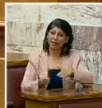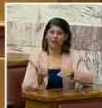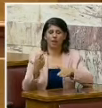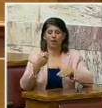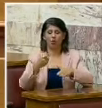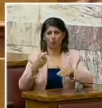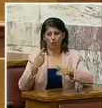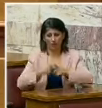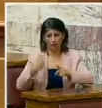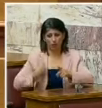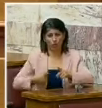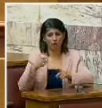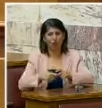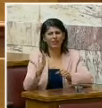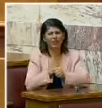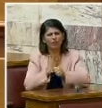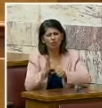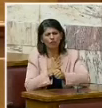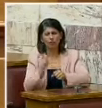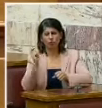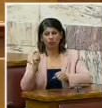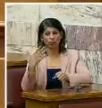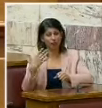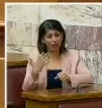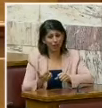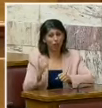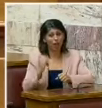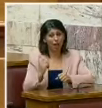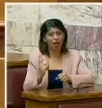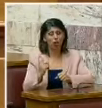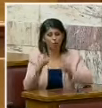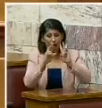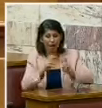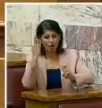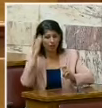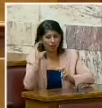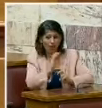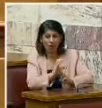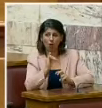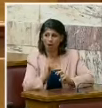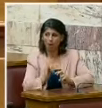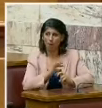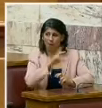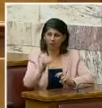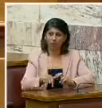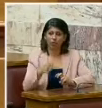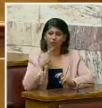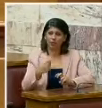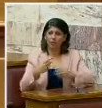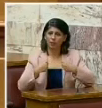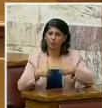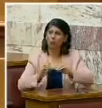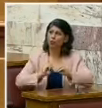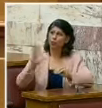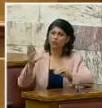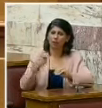αποτέλεσμα αυτής της καταστροφικής πολιτικής. Το γεγονός ότι έχουμε ακόμα capital controls. Μιλάτε για επιχειρηματικότητα, μιλάτε για εξαγωγές στη στιγμή που έχετε ακόμα